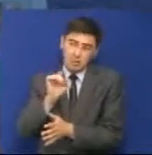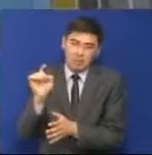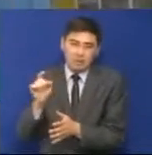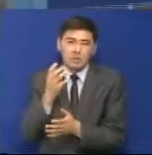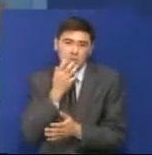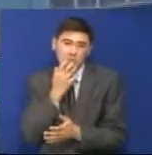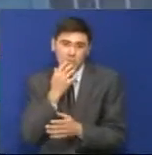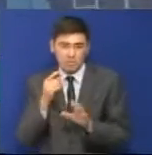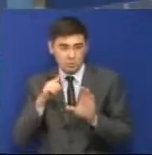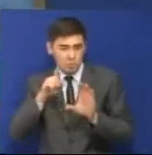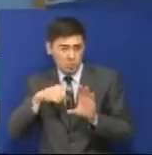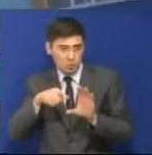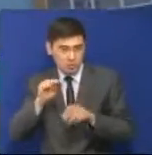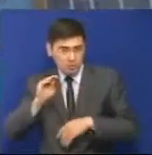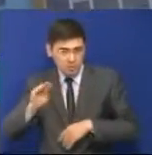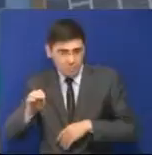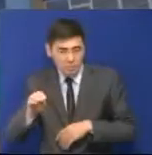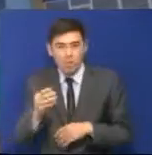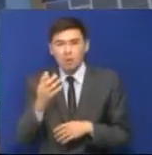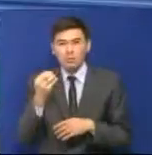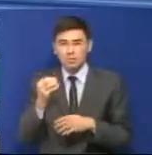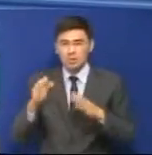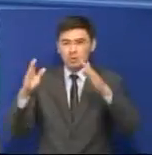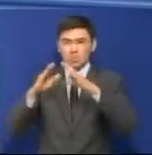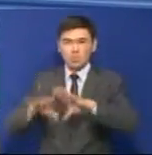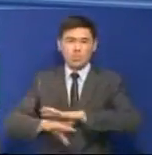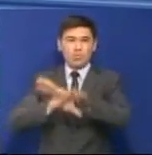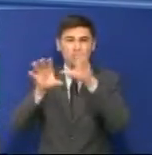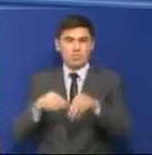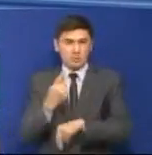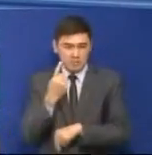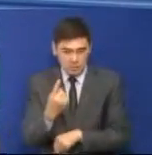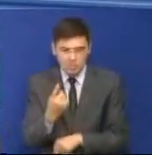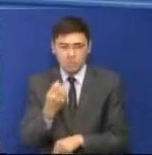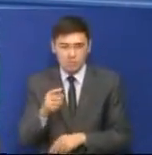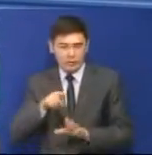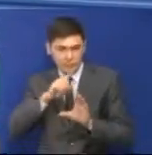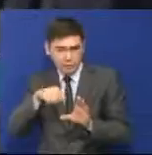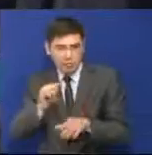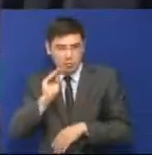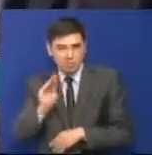бөлек, тұрғындар үйге ортақ есептеу құралын орнатуға міндетті көрінеді.